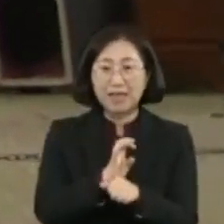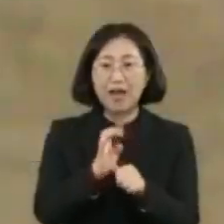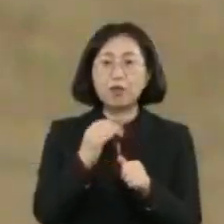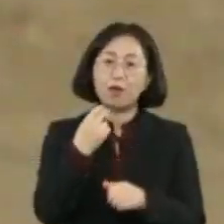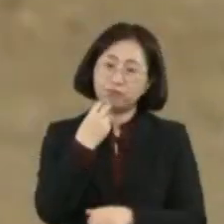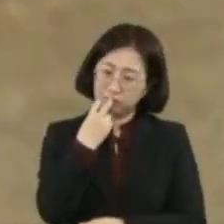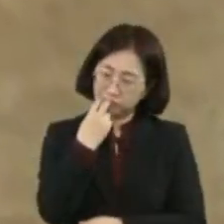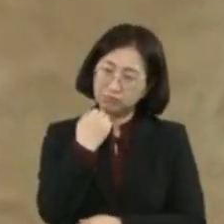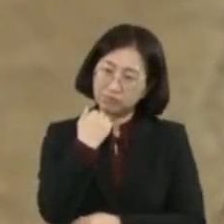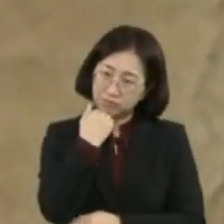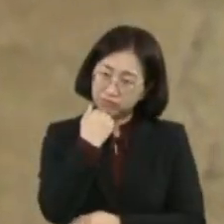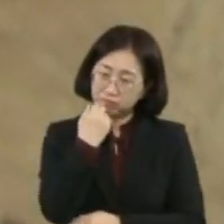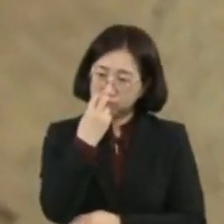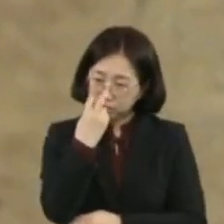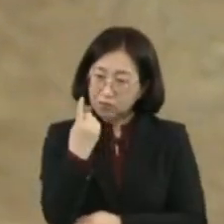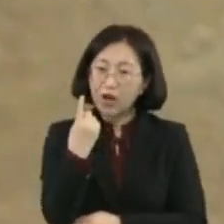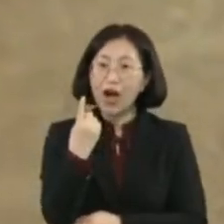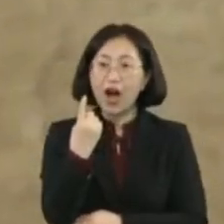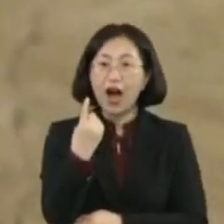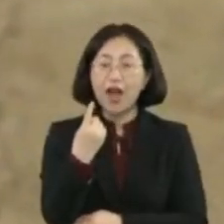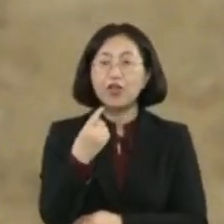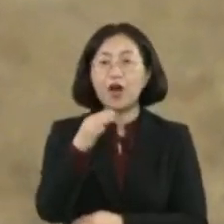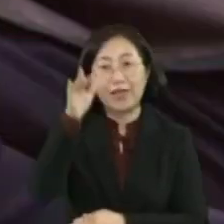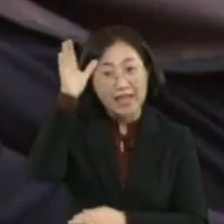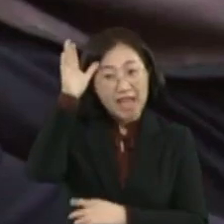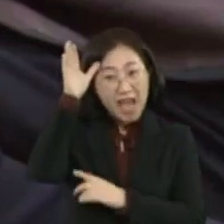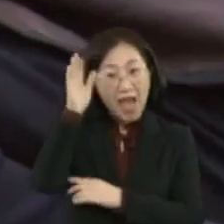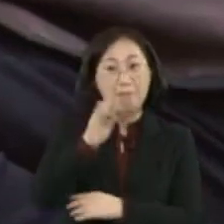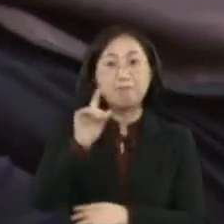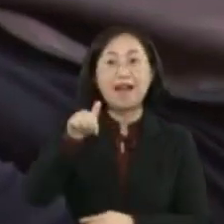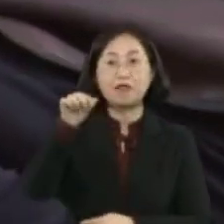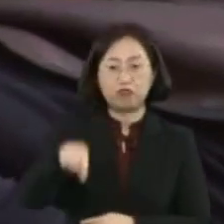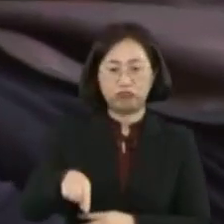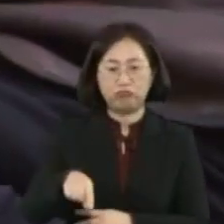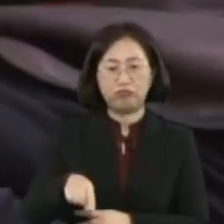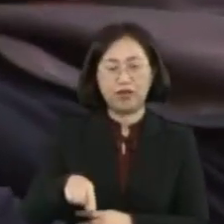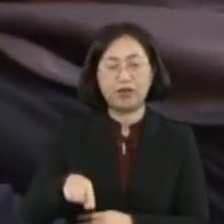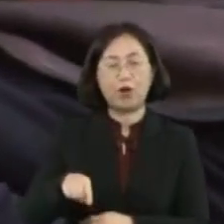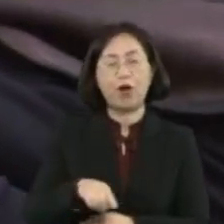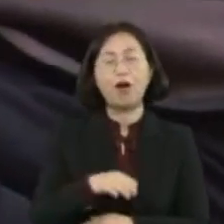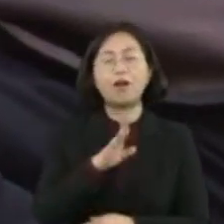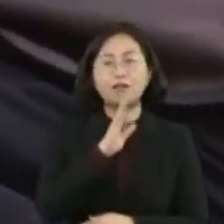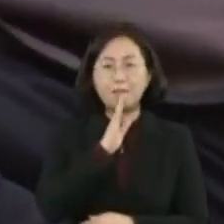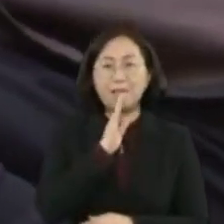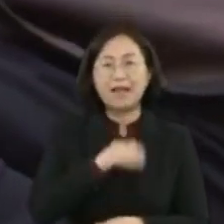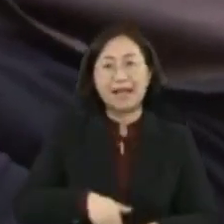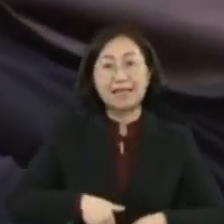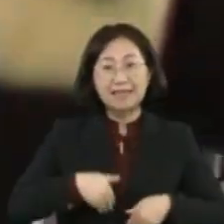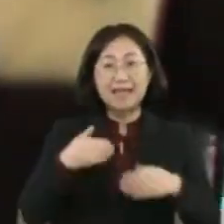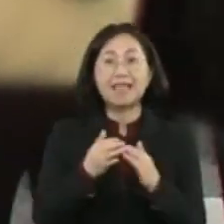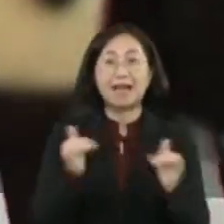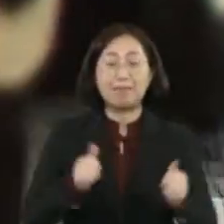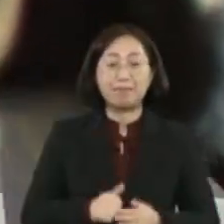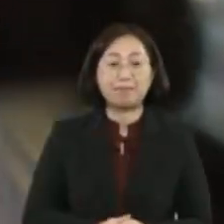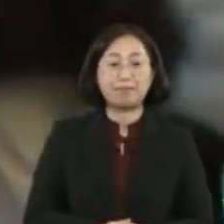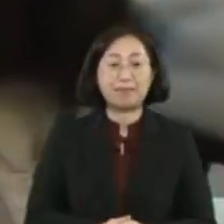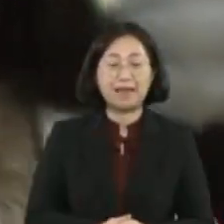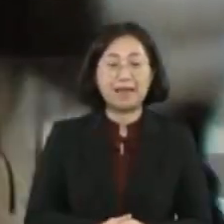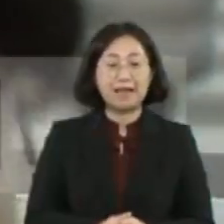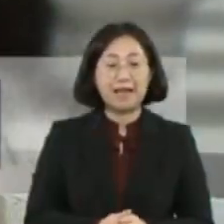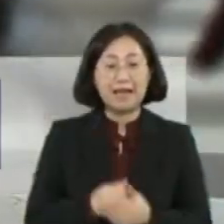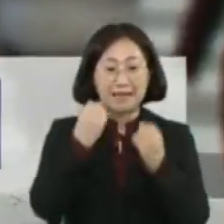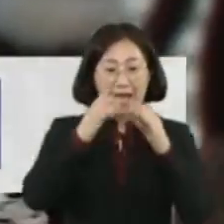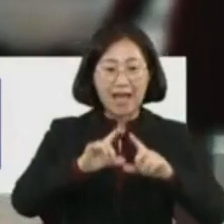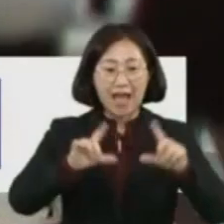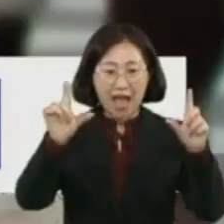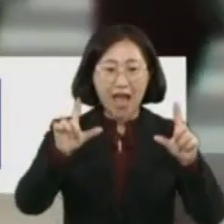지키며 구조에 결정적인 도움을 준 반려견 백구 역시 우리 곁에 영웅이었습니다. 새해에도 시청자들은